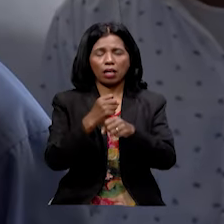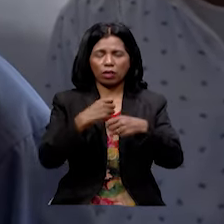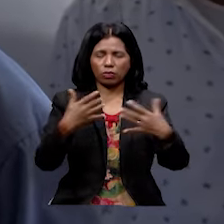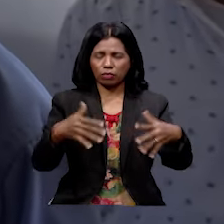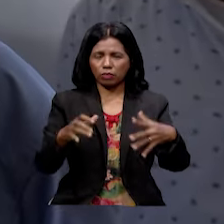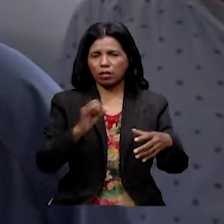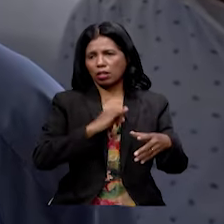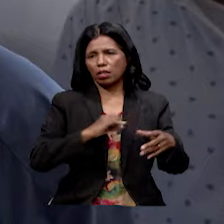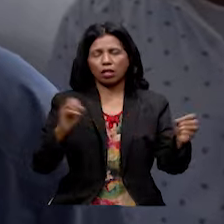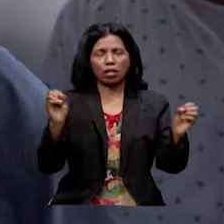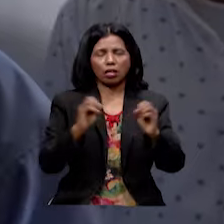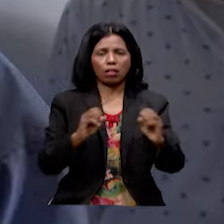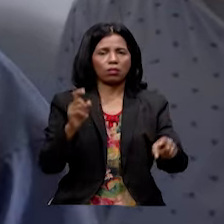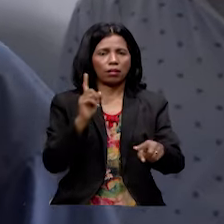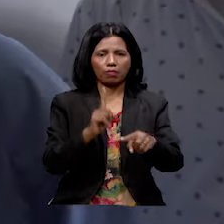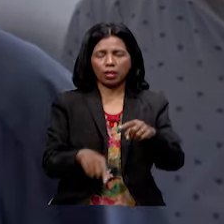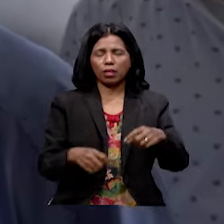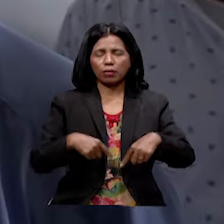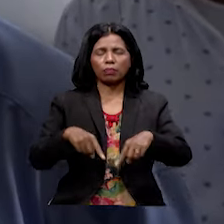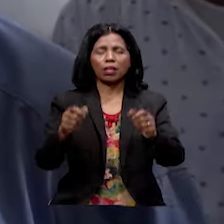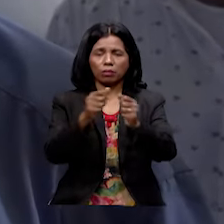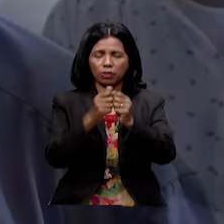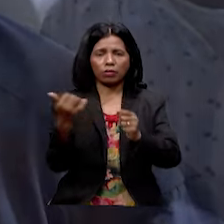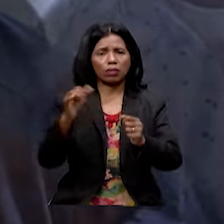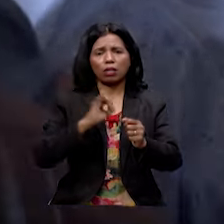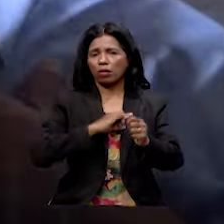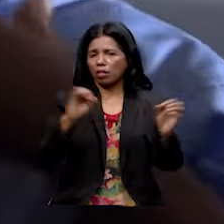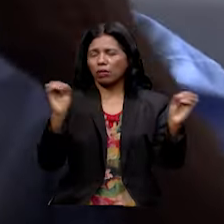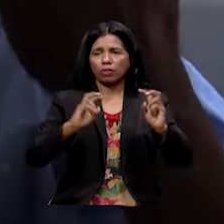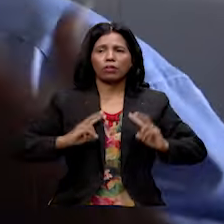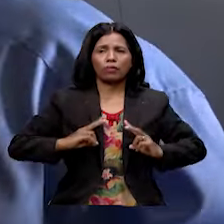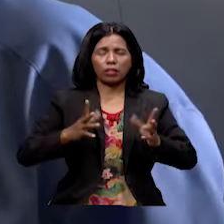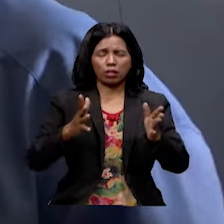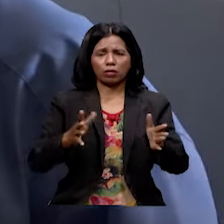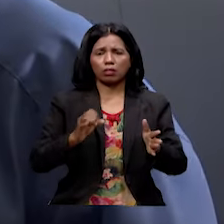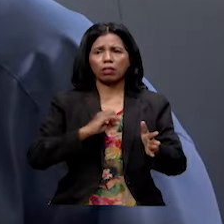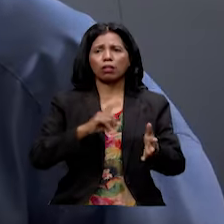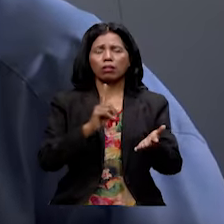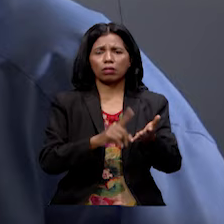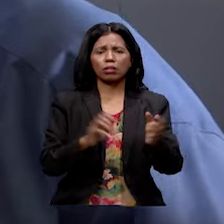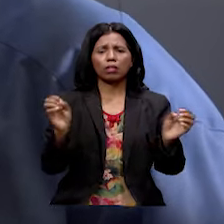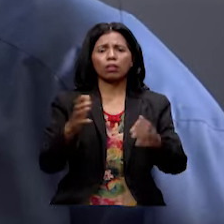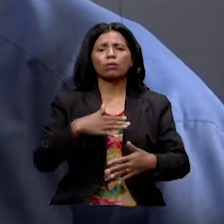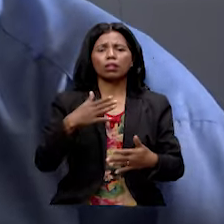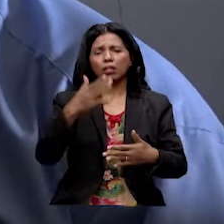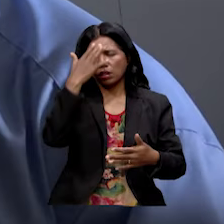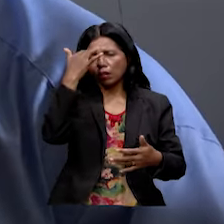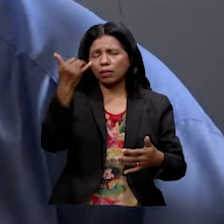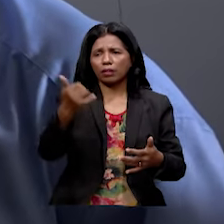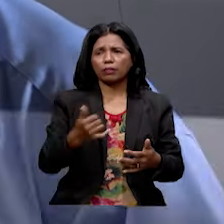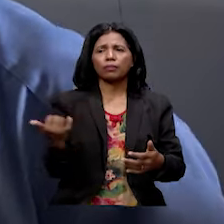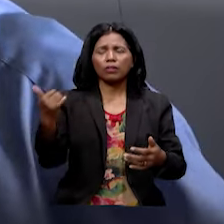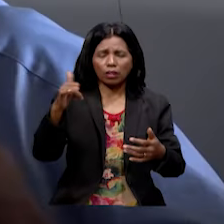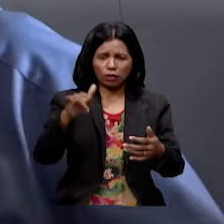lá la pantas liu a tua banda vai nem há lá os veteranos nem sira descontente também já sira